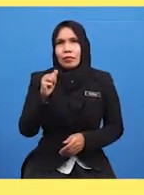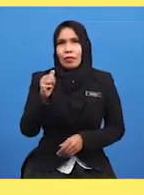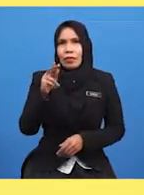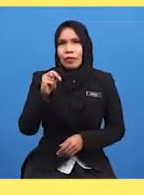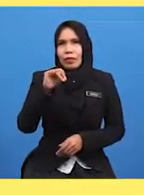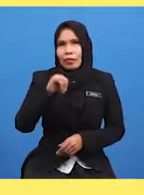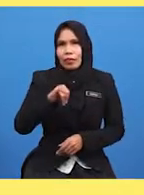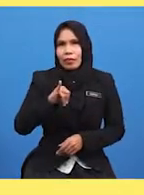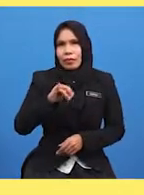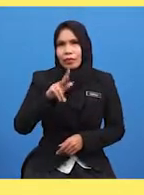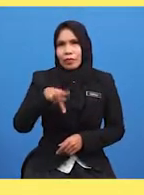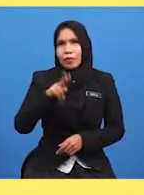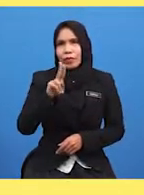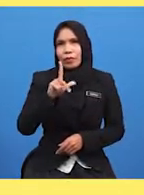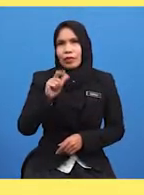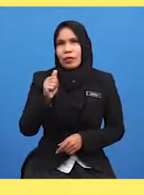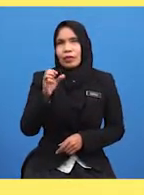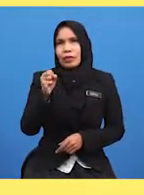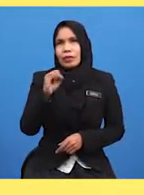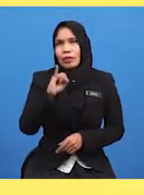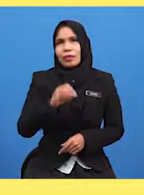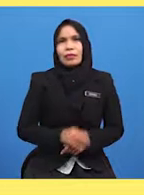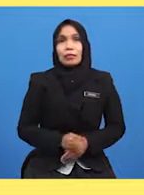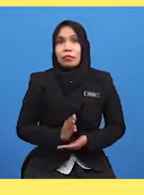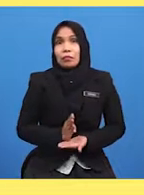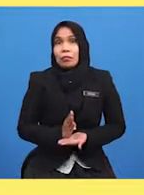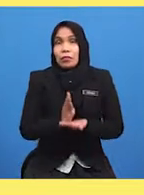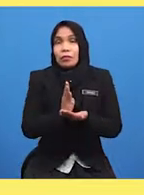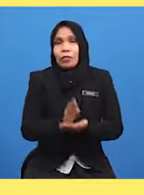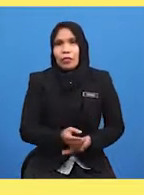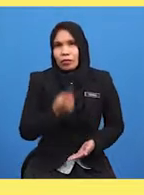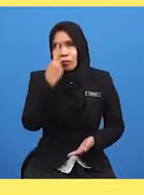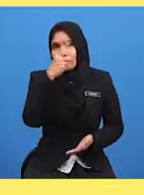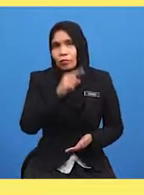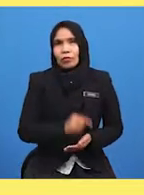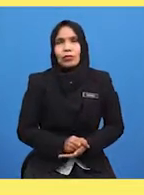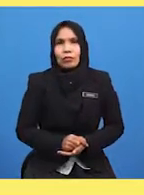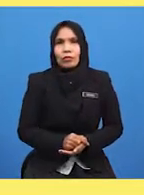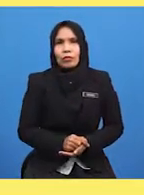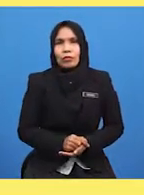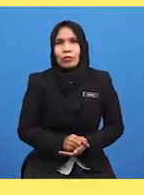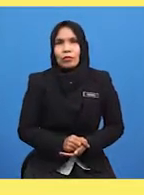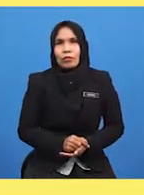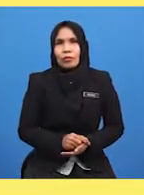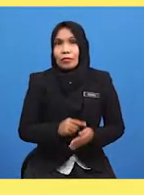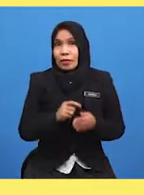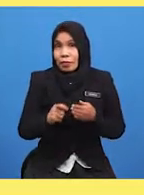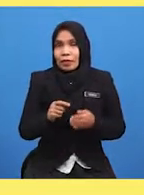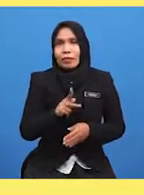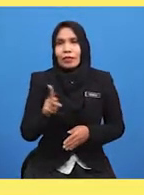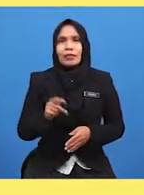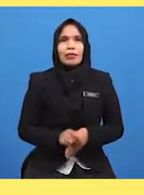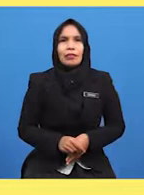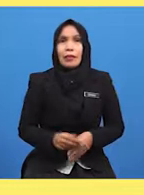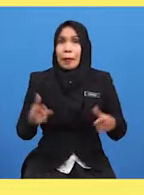tengkuk Udin untuk menamatkan frankland British mengharapkan melalui bantuan ketenteraan ini Soetta